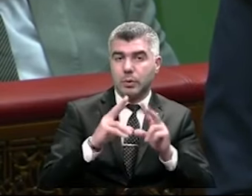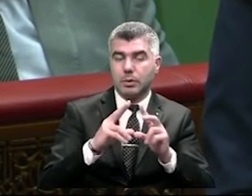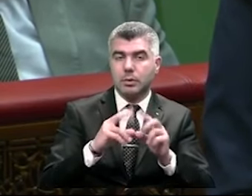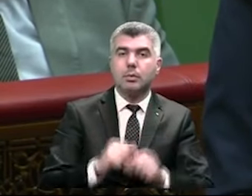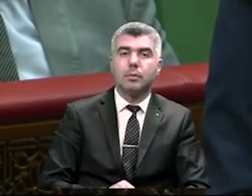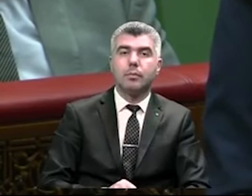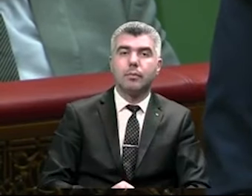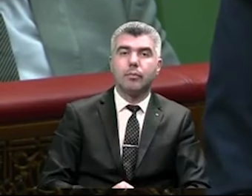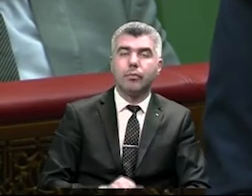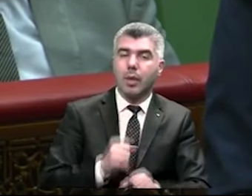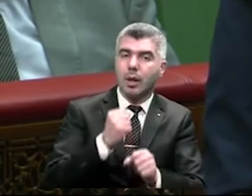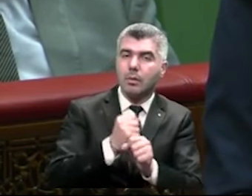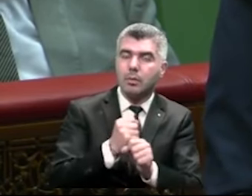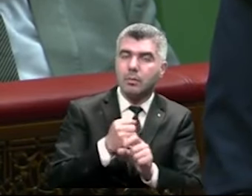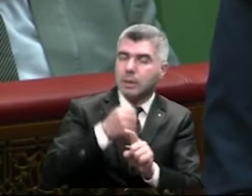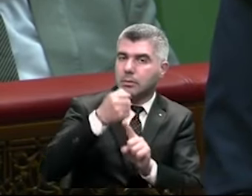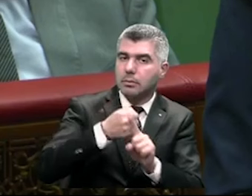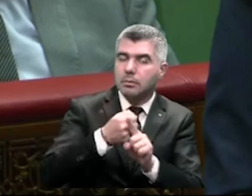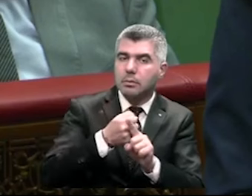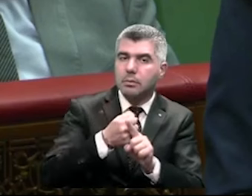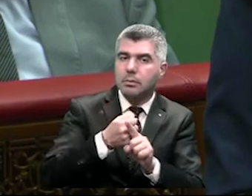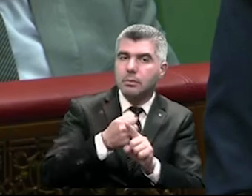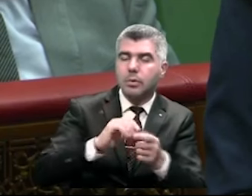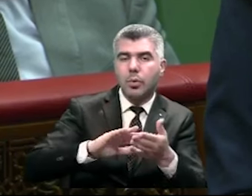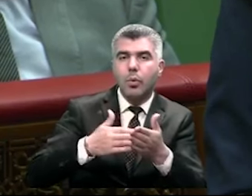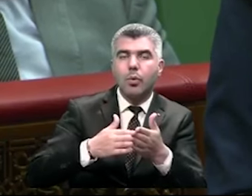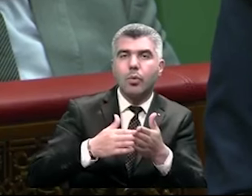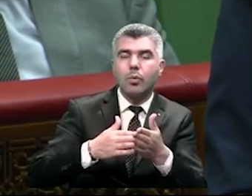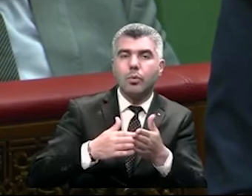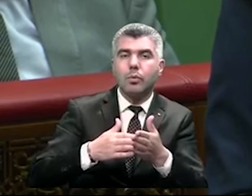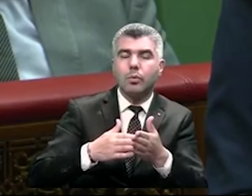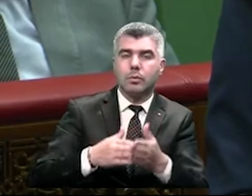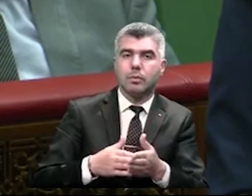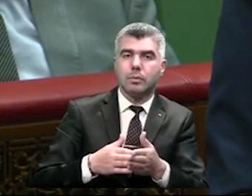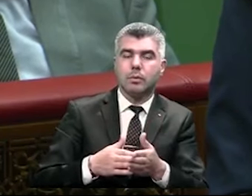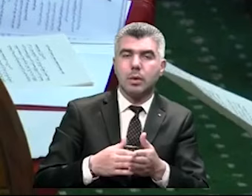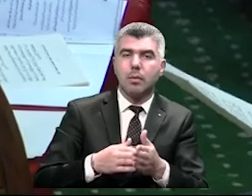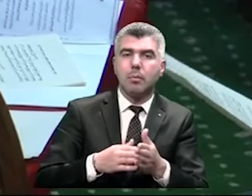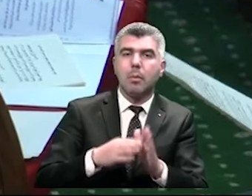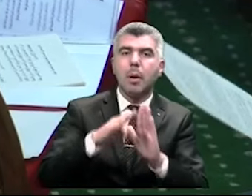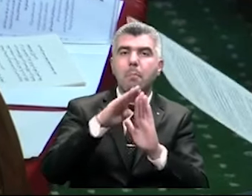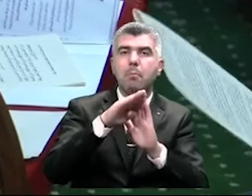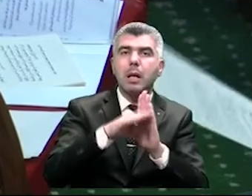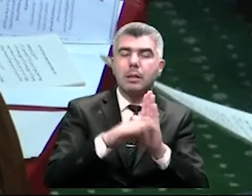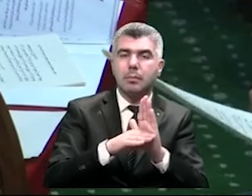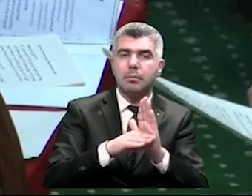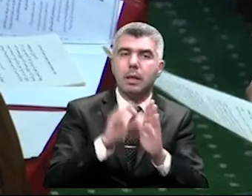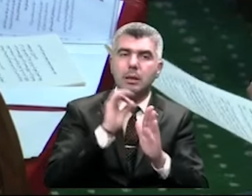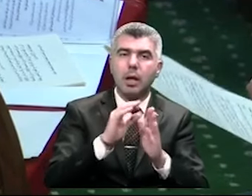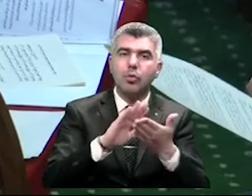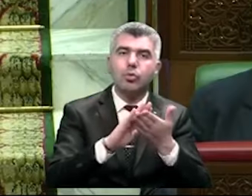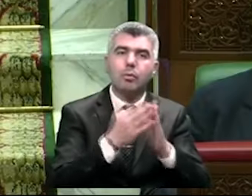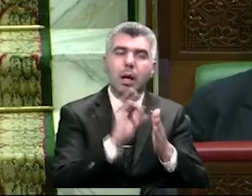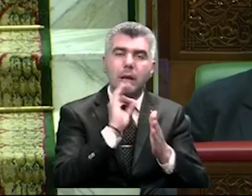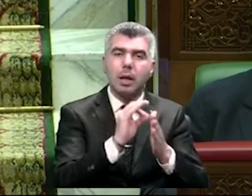الذي تبد لونه من اجل ان يلعب المكتب الوطني للاعمال الاجتماعيه